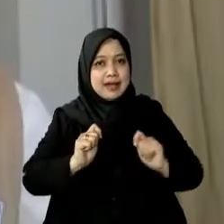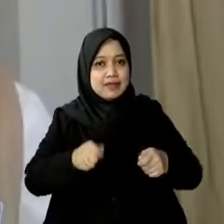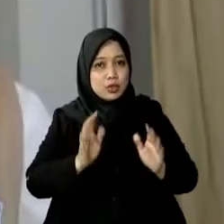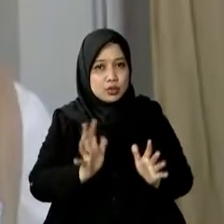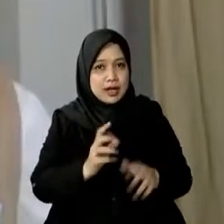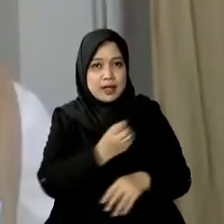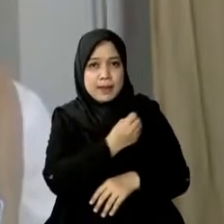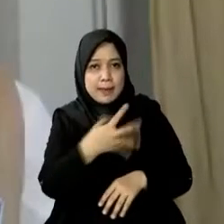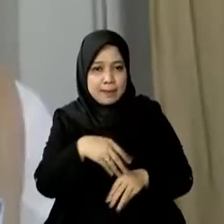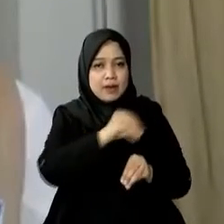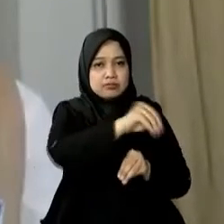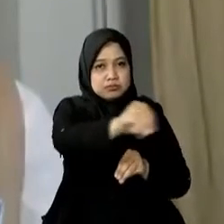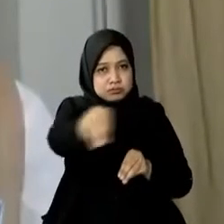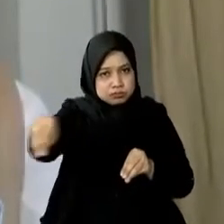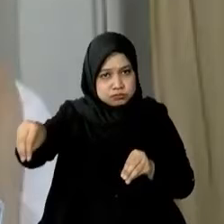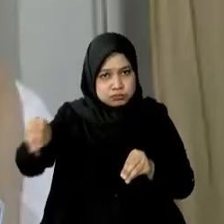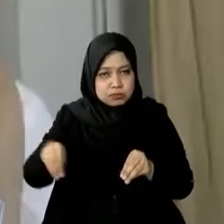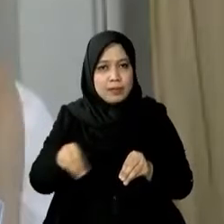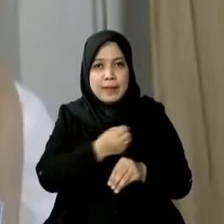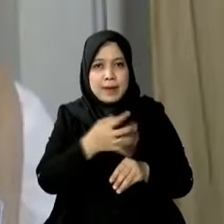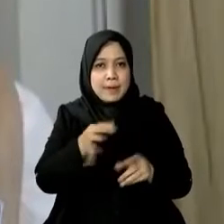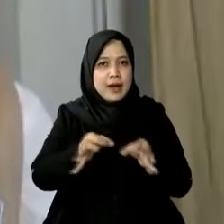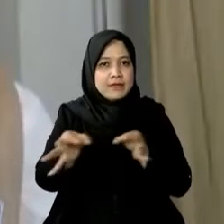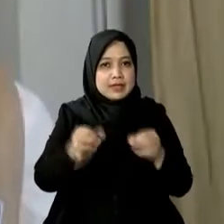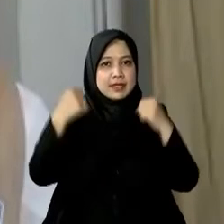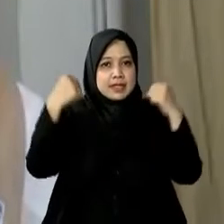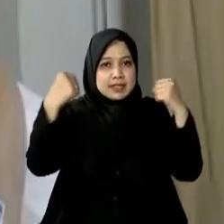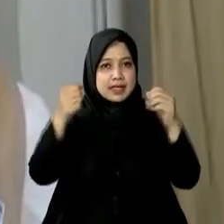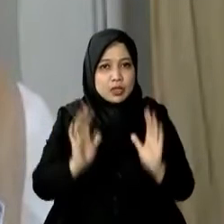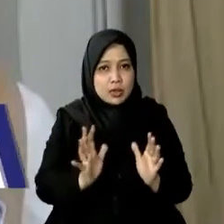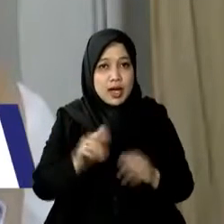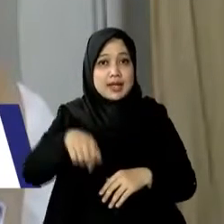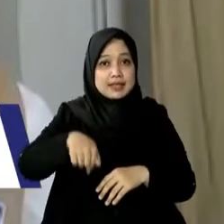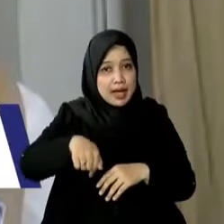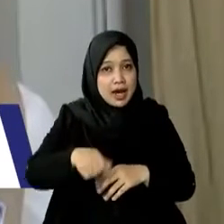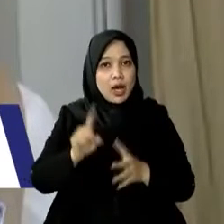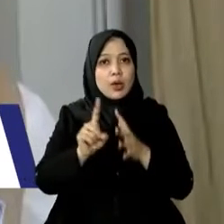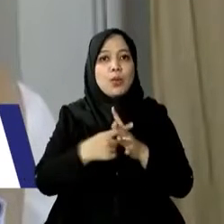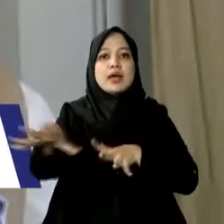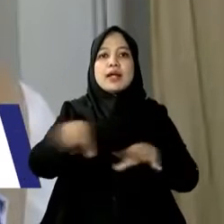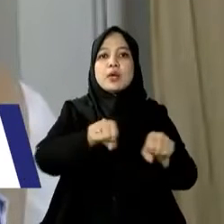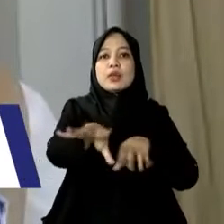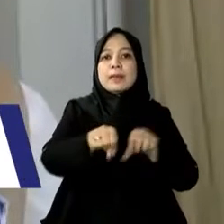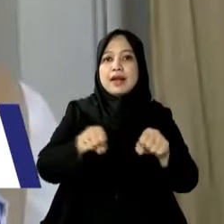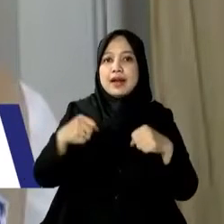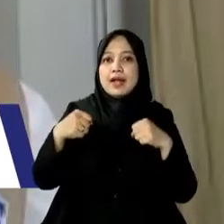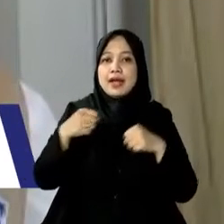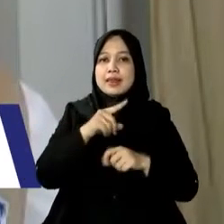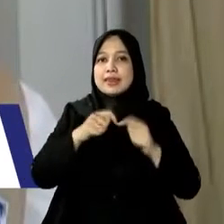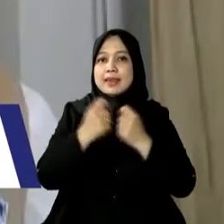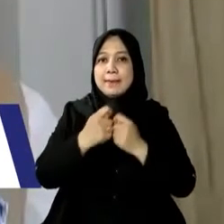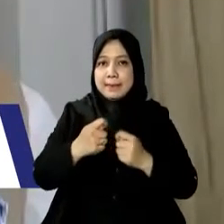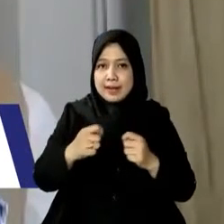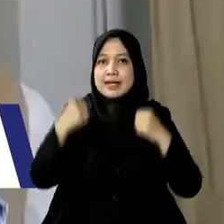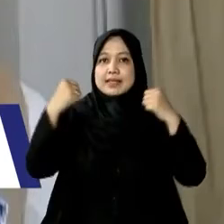fasilitas kesehatan Hai dan Sekarang juga kita lagi melakukan rekrutmen untuk tambahan tenaga kesehatan baik yang